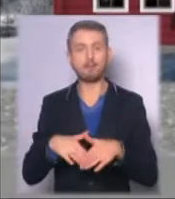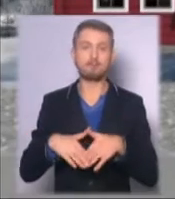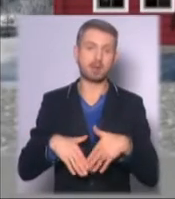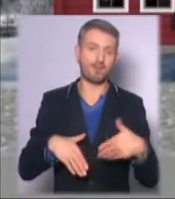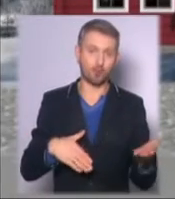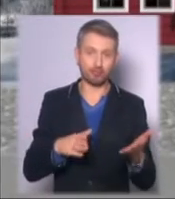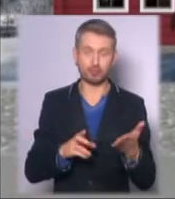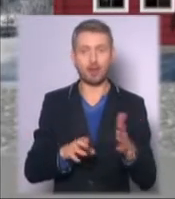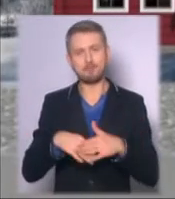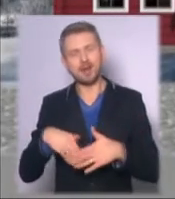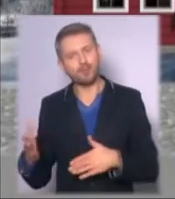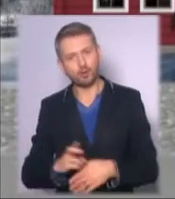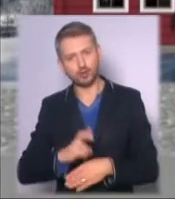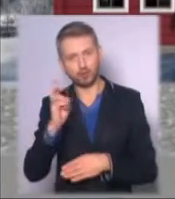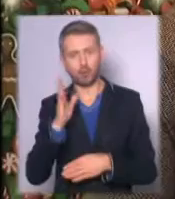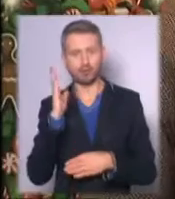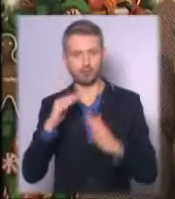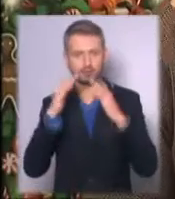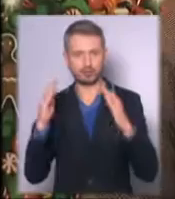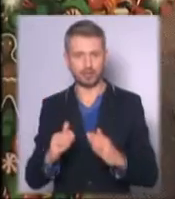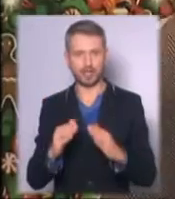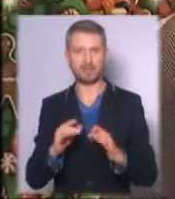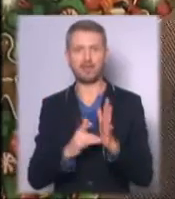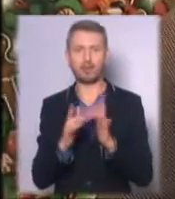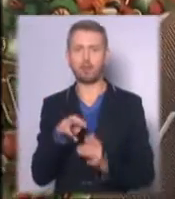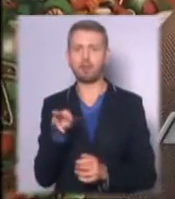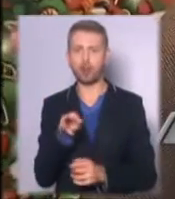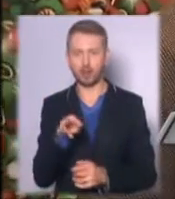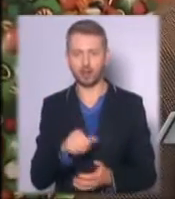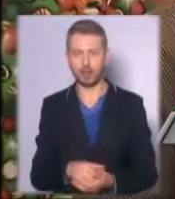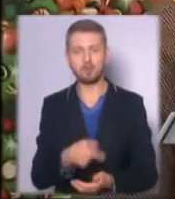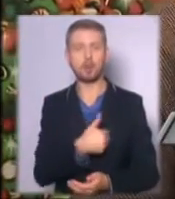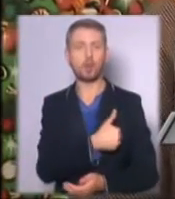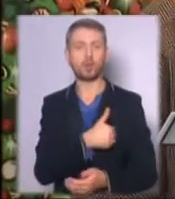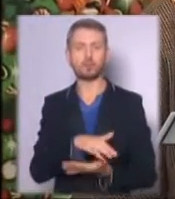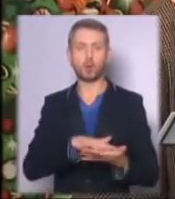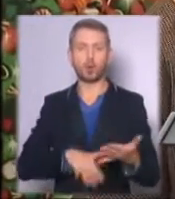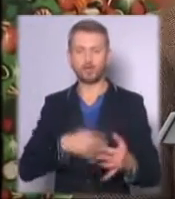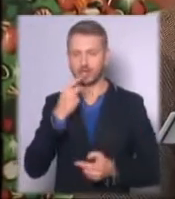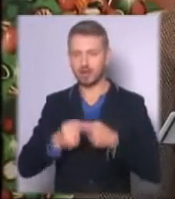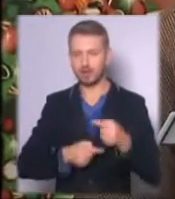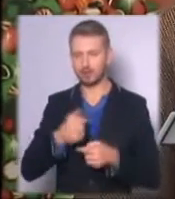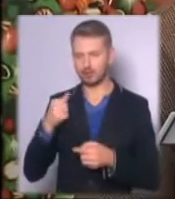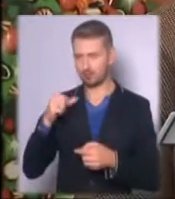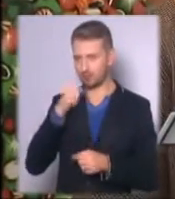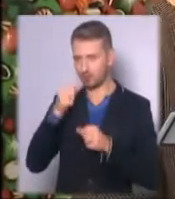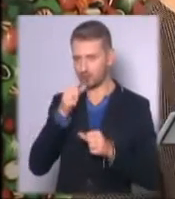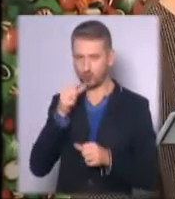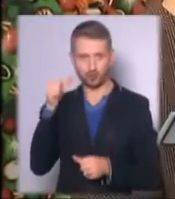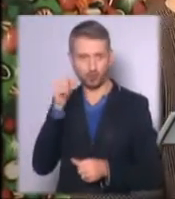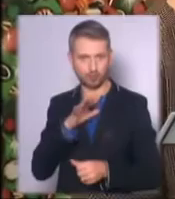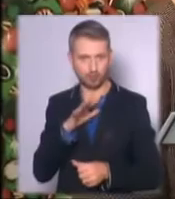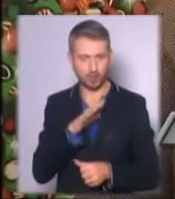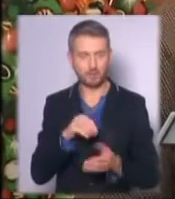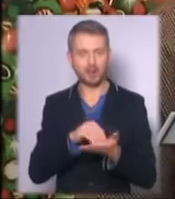Миколая. Він стане господаром новорічних святкувань. Ми хотіли би продовжити ту традицію, яку започаткували минулого року, відзначати,